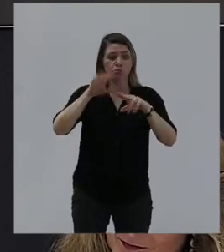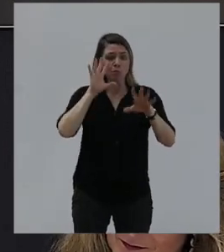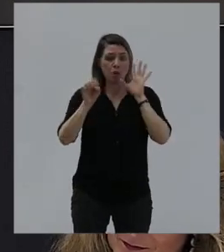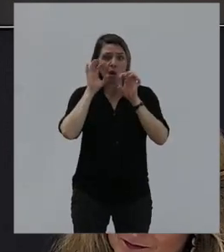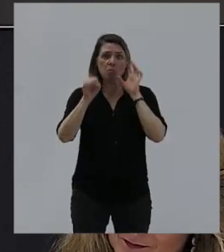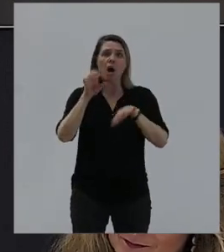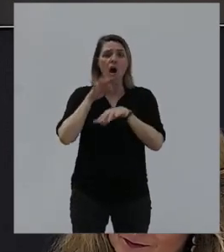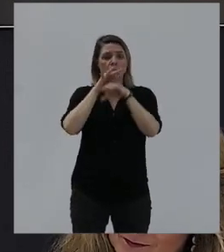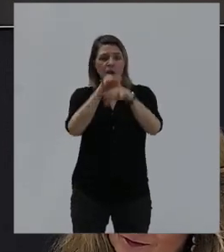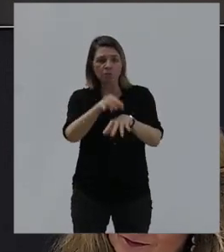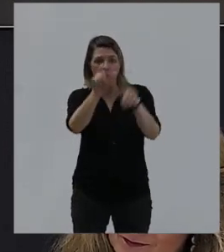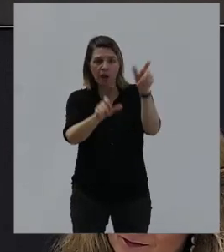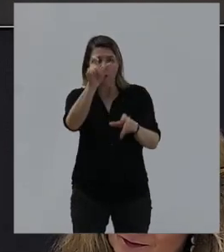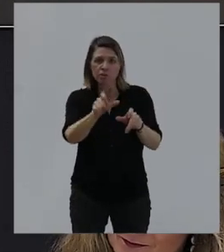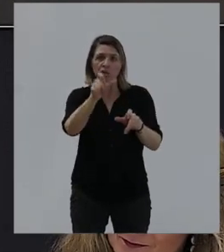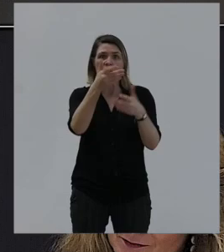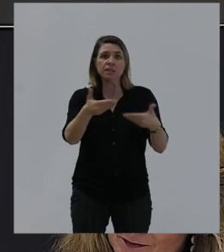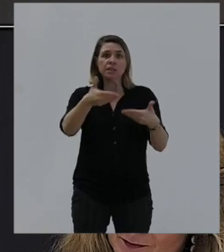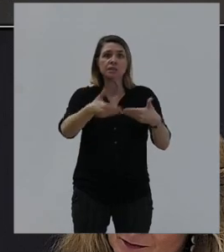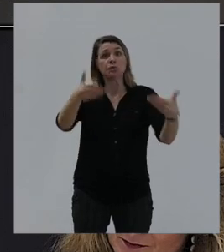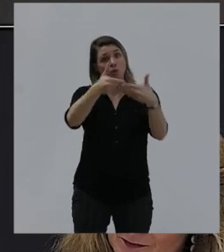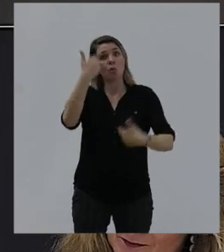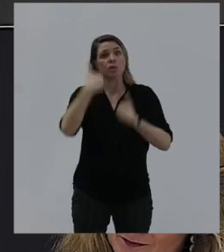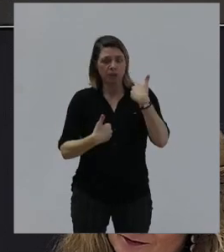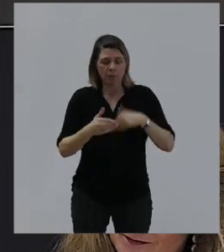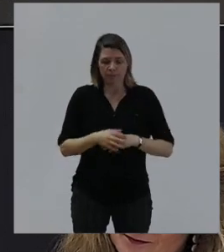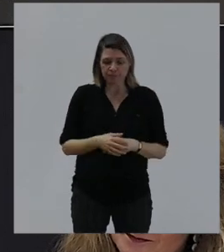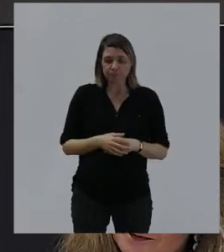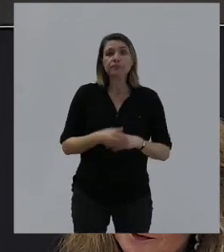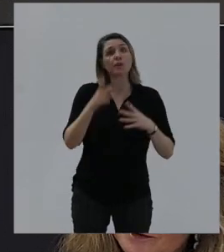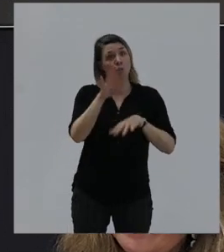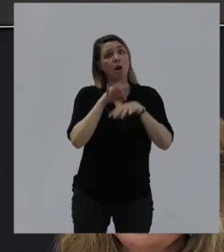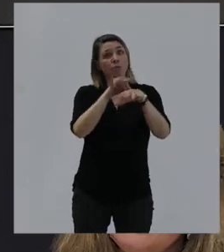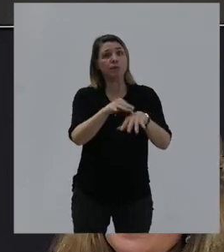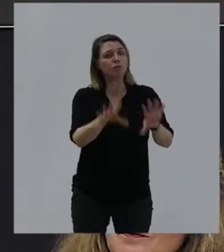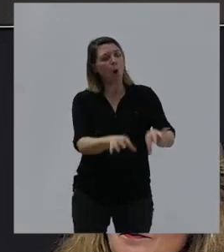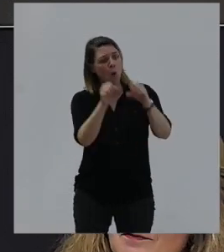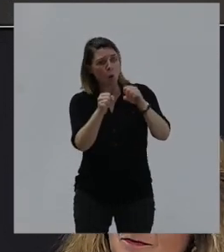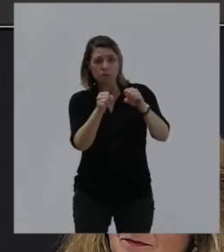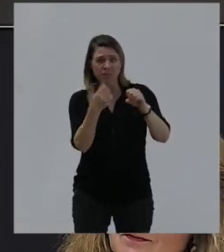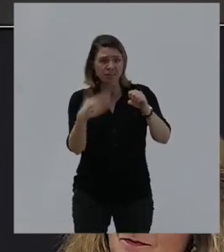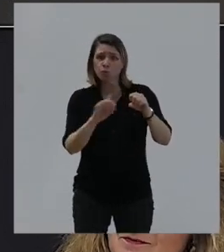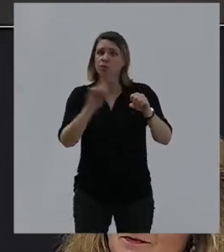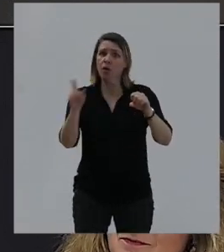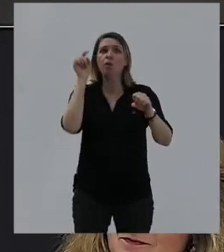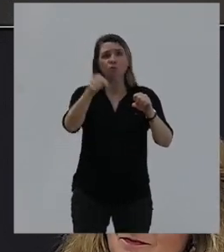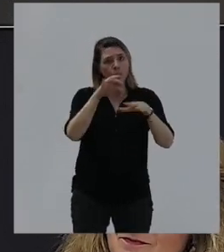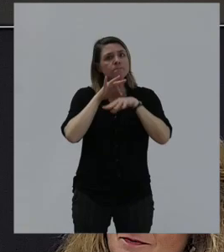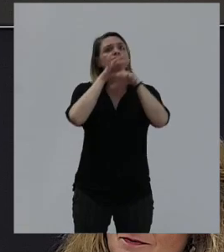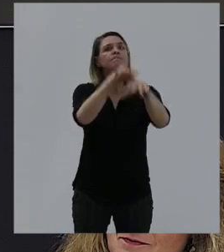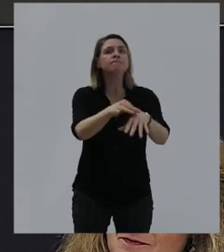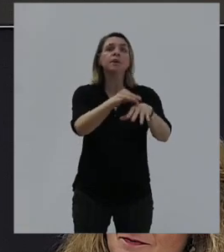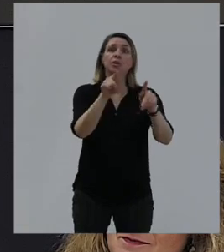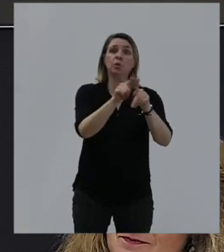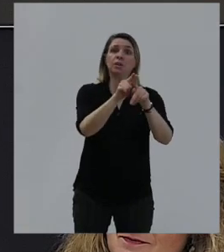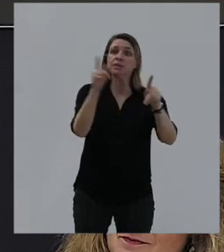identifiés d'accompagnement et de soutien à l'insertion des personnes en situation de handicap, car il ne suffit pas d'embaucher, il faut aussi garantir à nos collègues une mise à